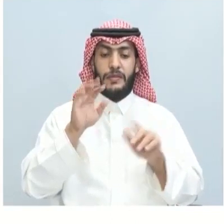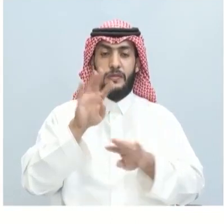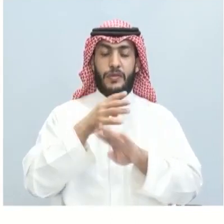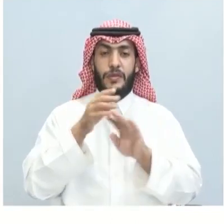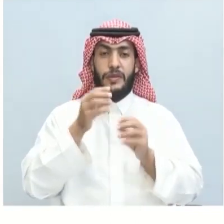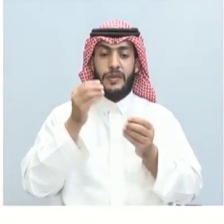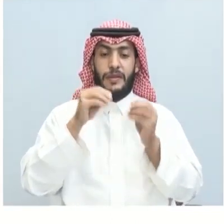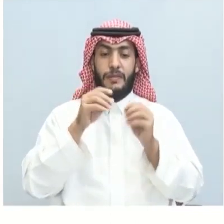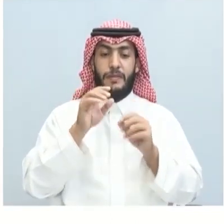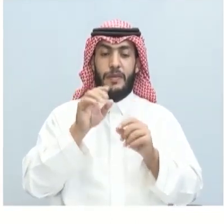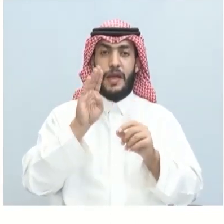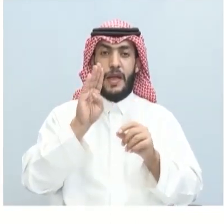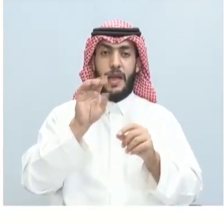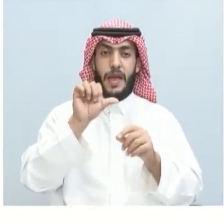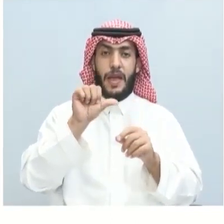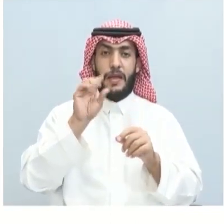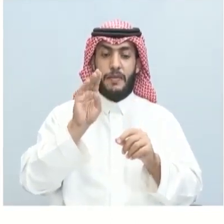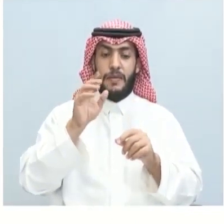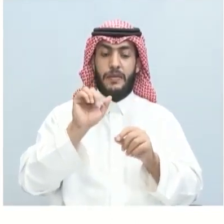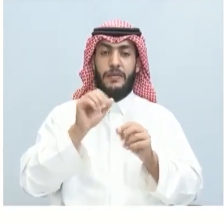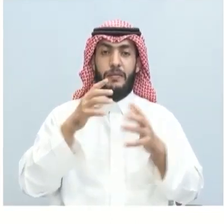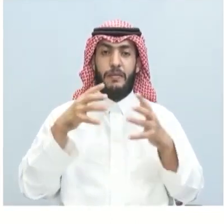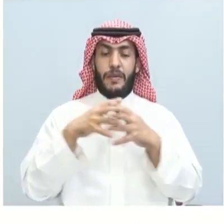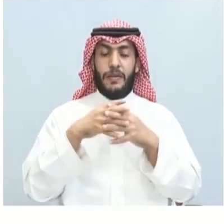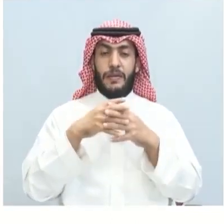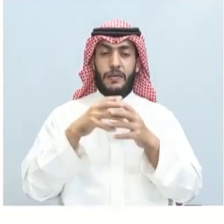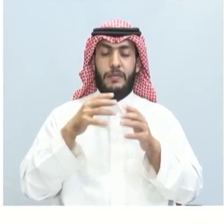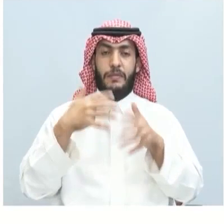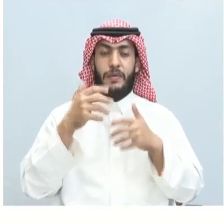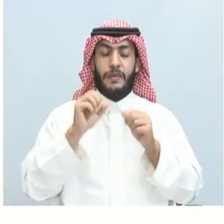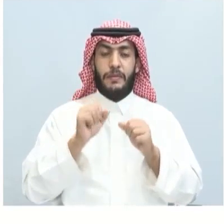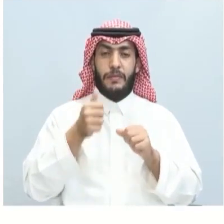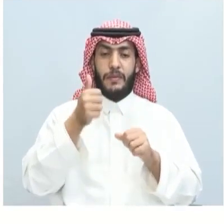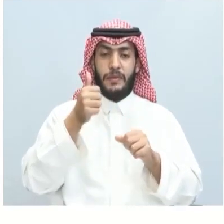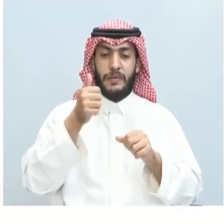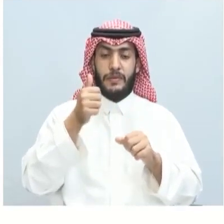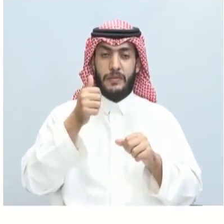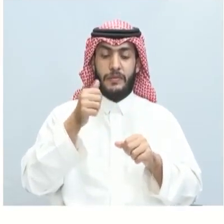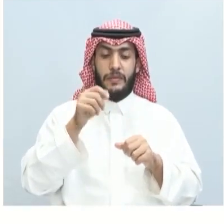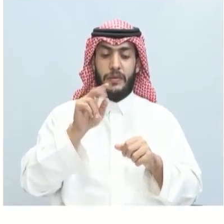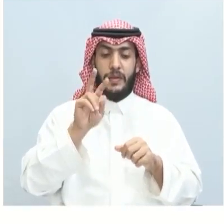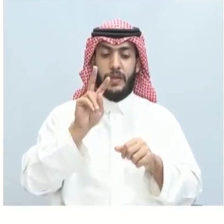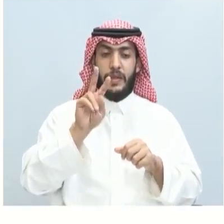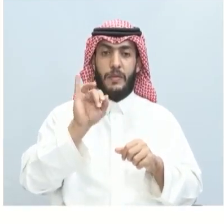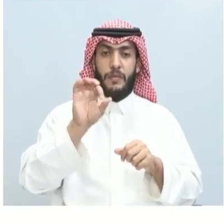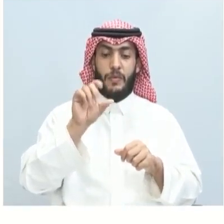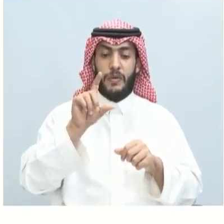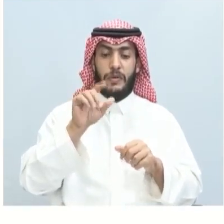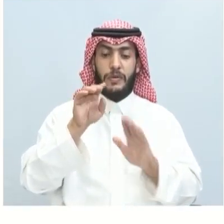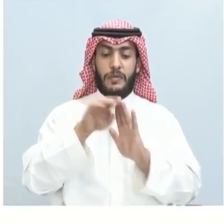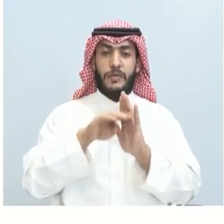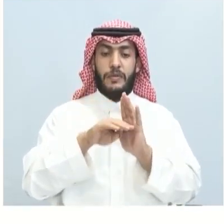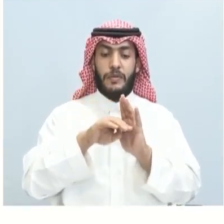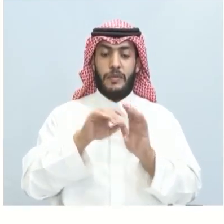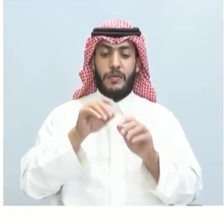الجدول تراكيز مادتين اي وبي في خليطي تفاعل يتفاعلان حسب المعادله 2 مول من الماده اي